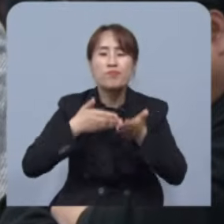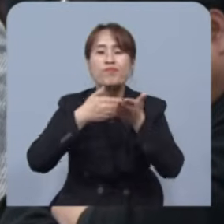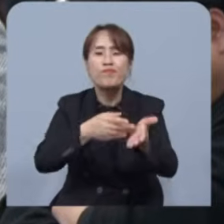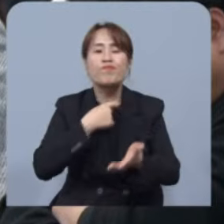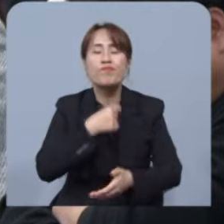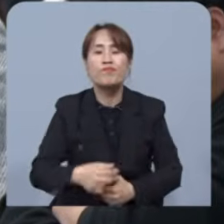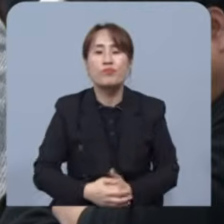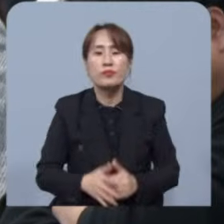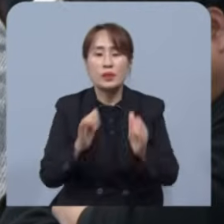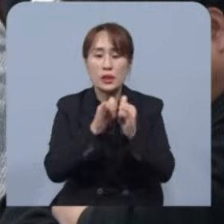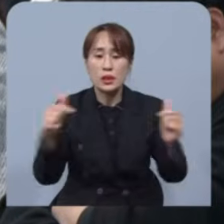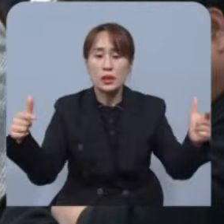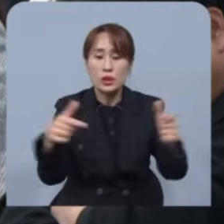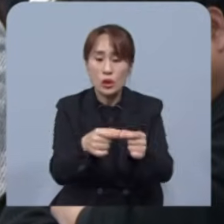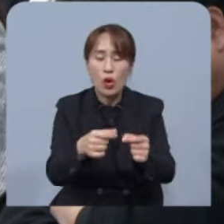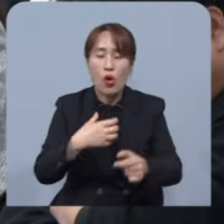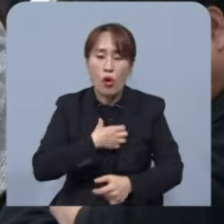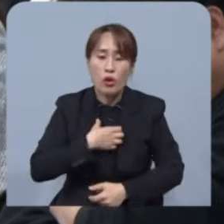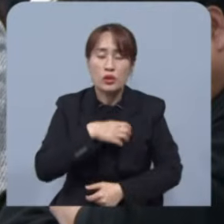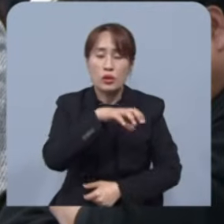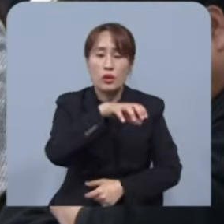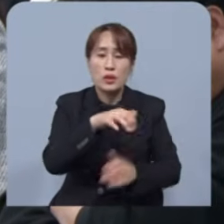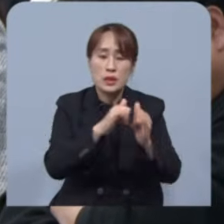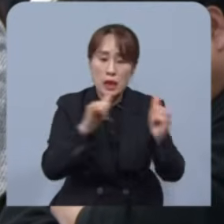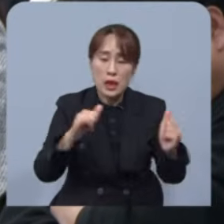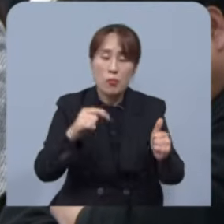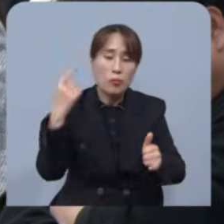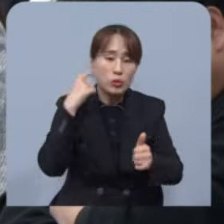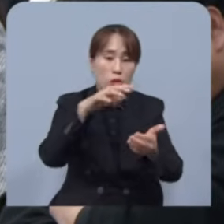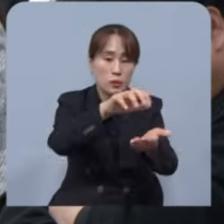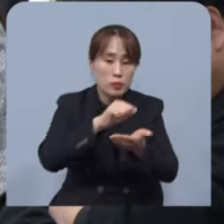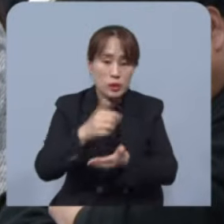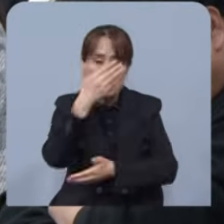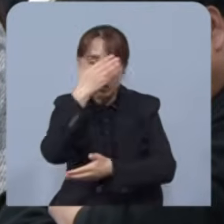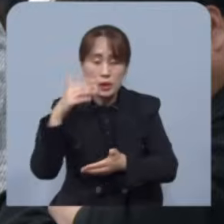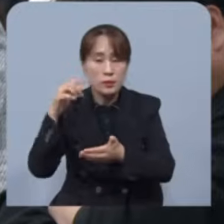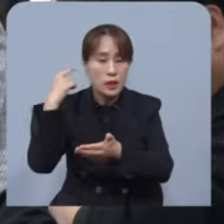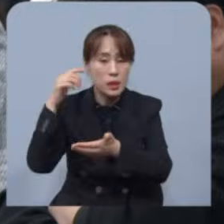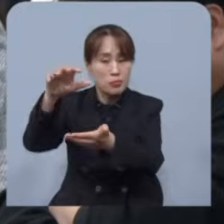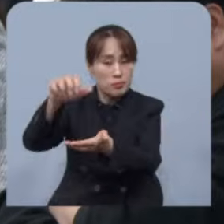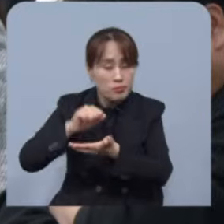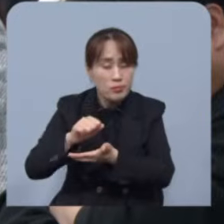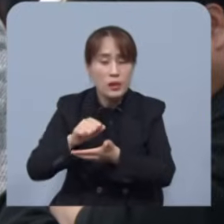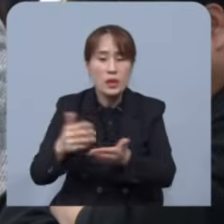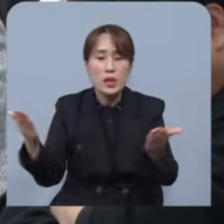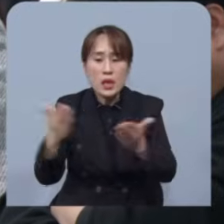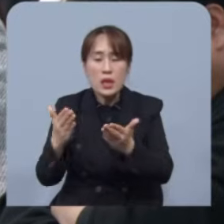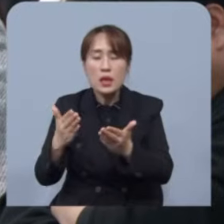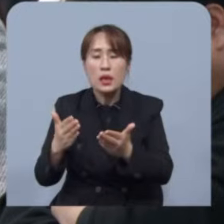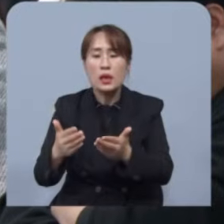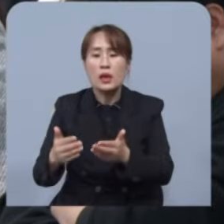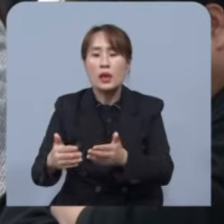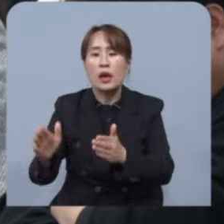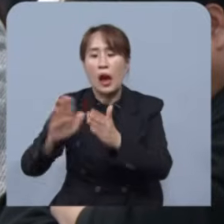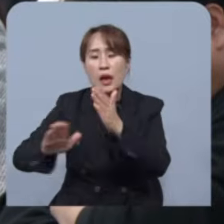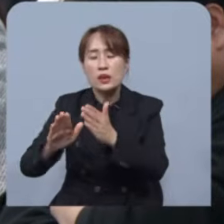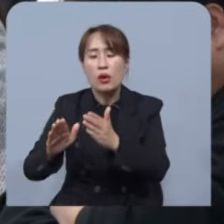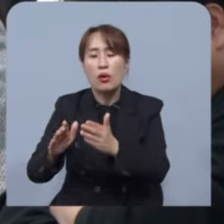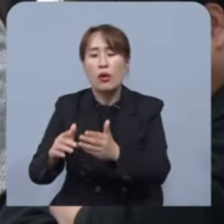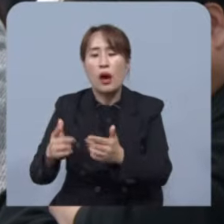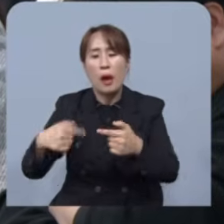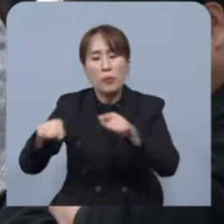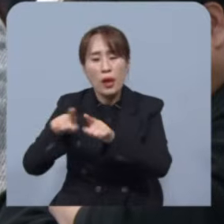제안합니다. 인구 소멸이 염려되는 지역 주민들의 목소리, 청년들의 목소리, 일과 가정을 병행해야 하는 젊은